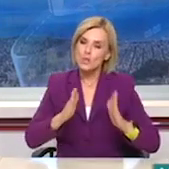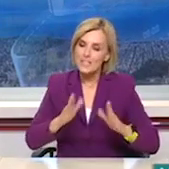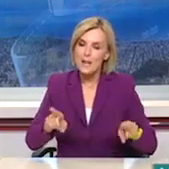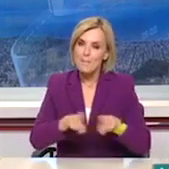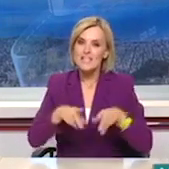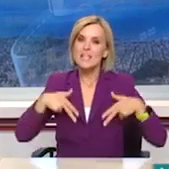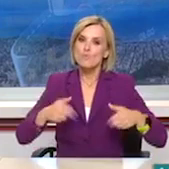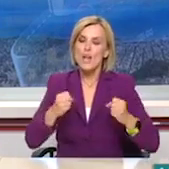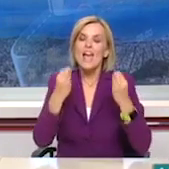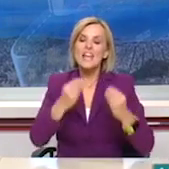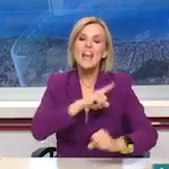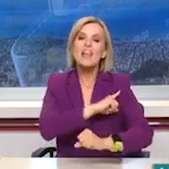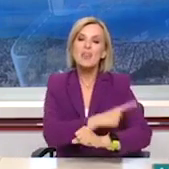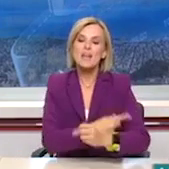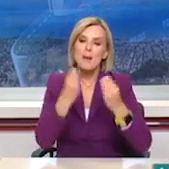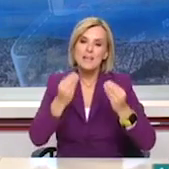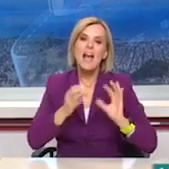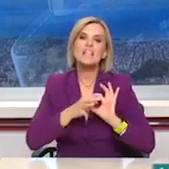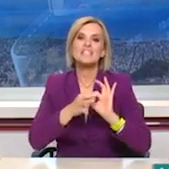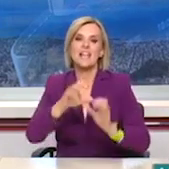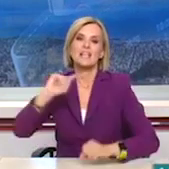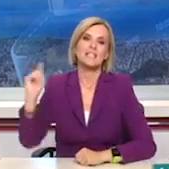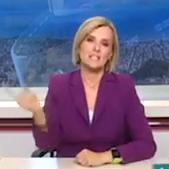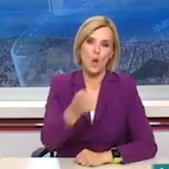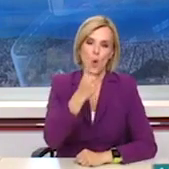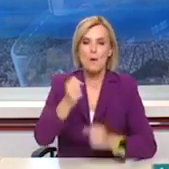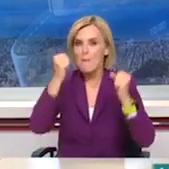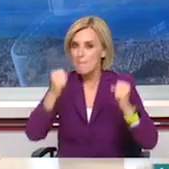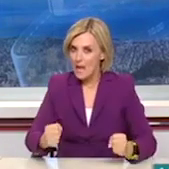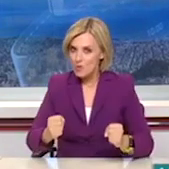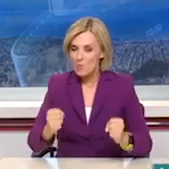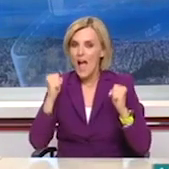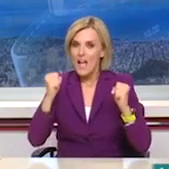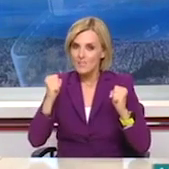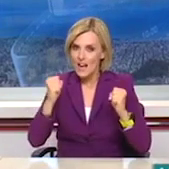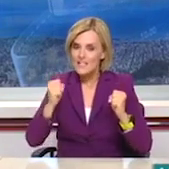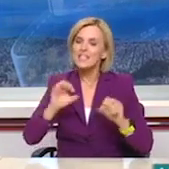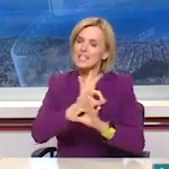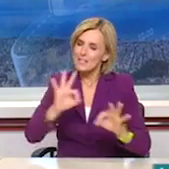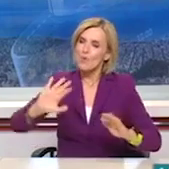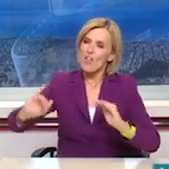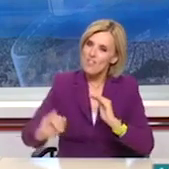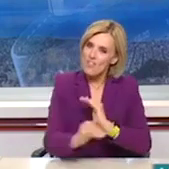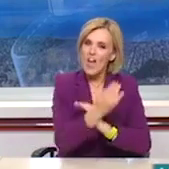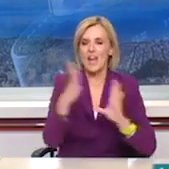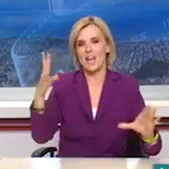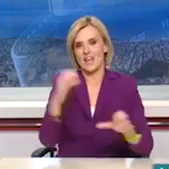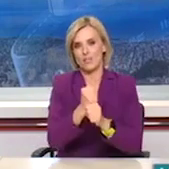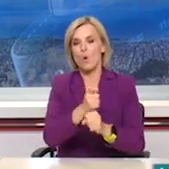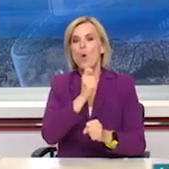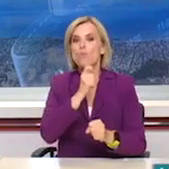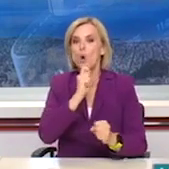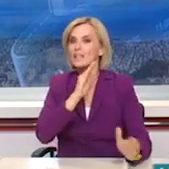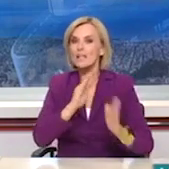Υγείας, καλή δύναμη, καλή συνέχεια σε όλους μας. Μένουμε ασφαλείς, βγαίνουμε νικητές. Στην πολιτική προστασία